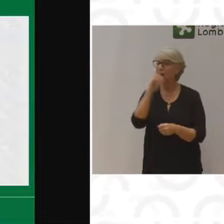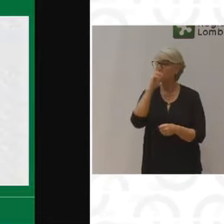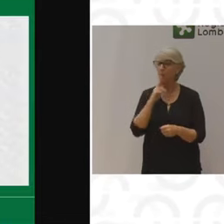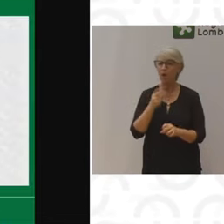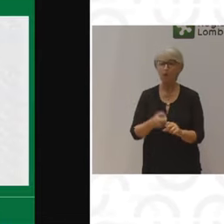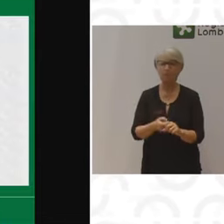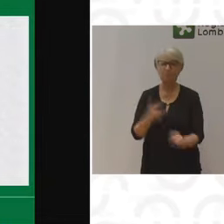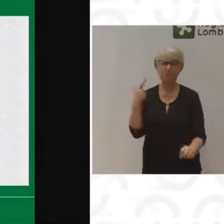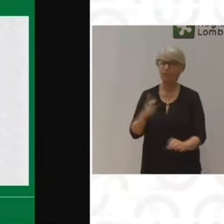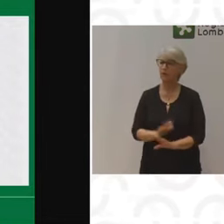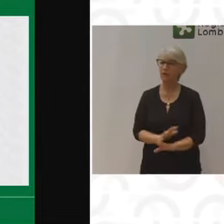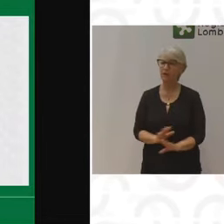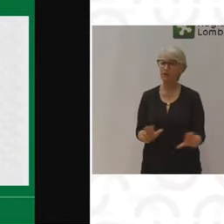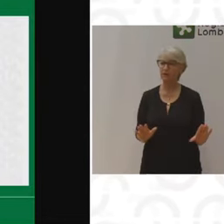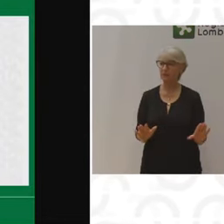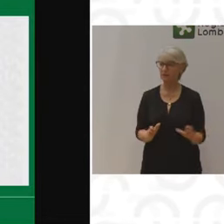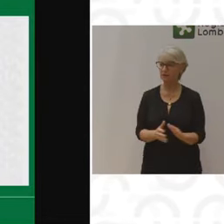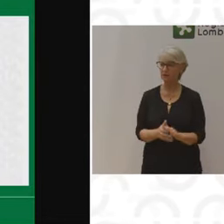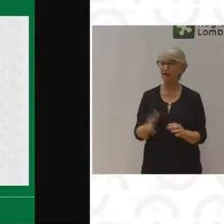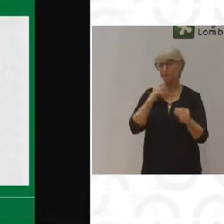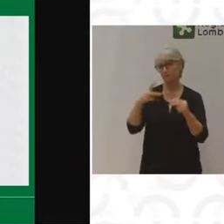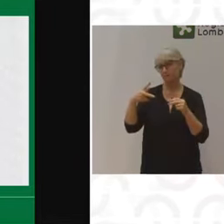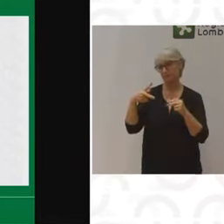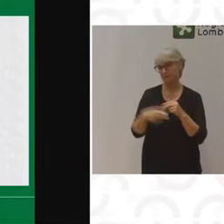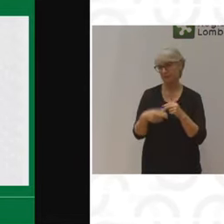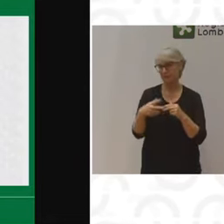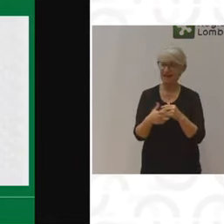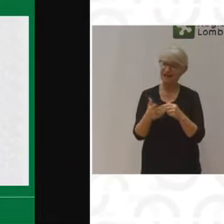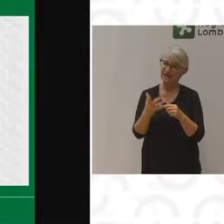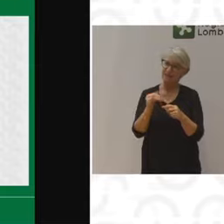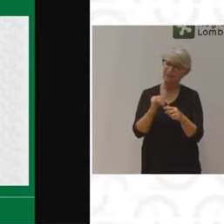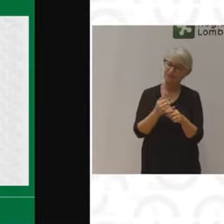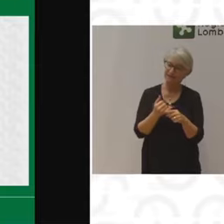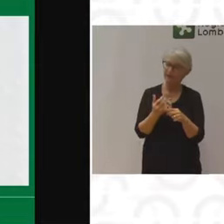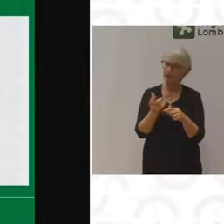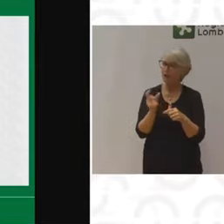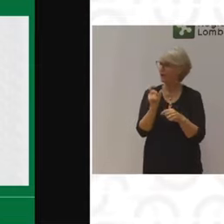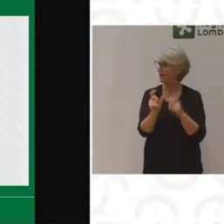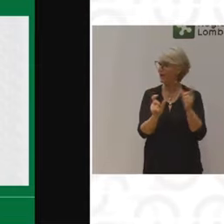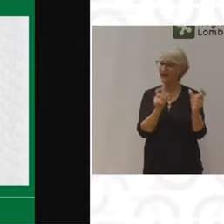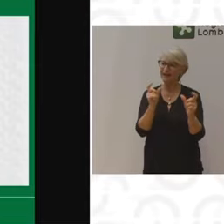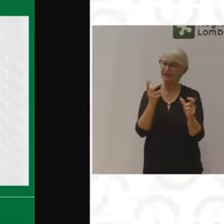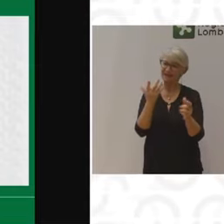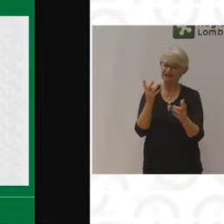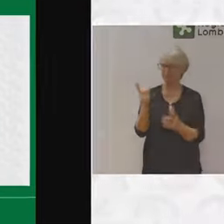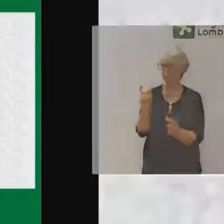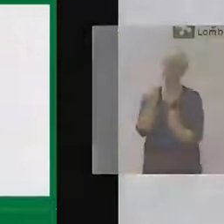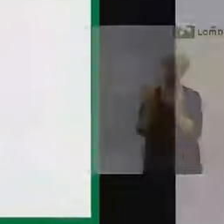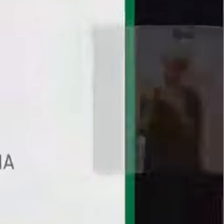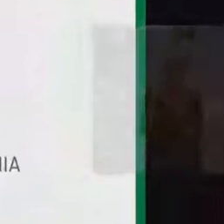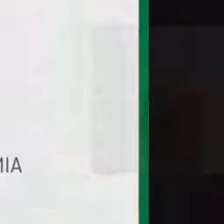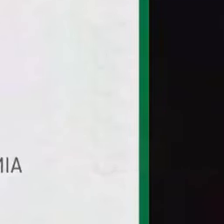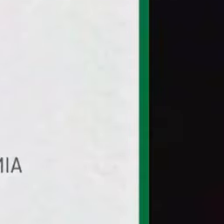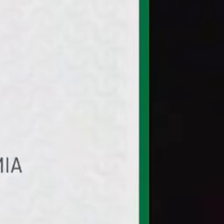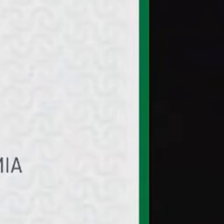importante e quindi abbiamo tagliato dal video in particolare i pezzi che immagini con le famiglie.